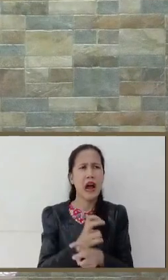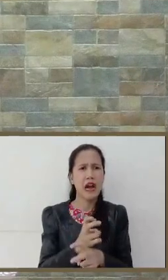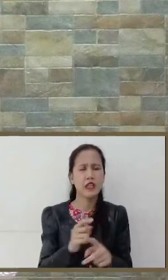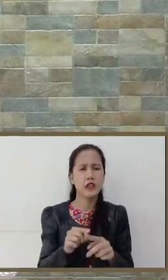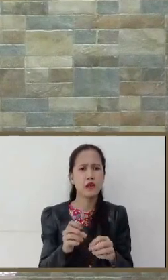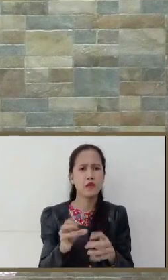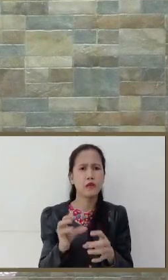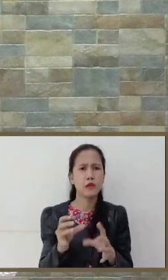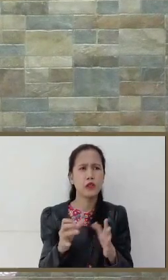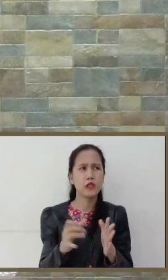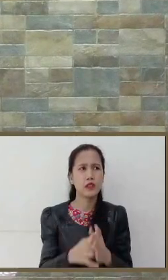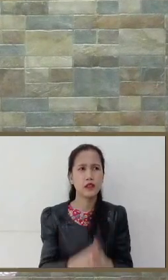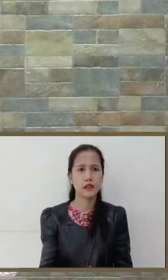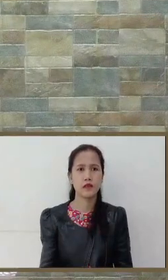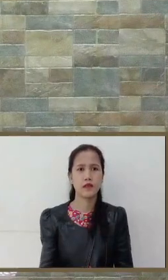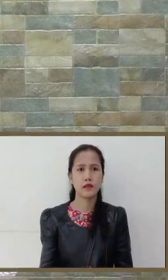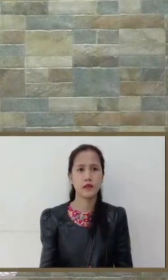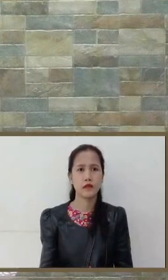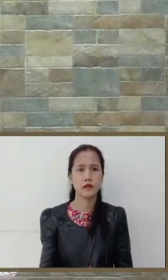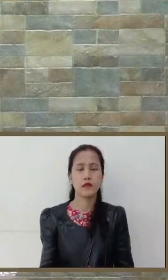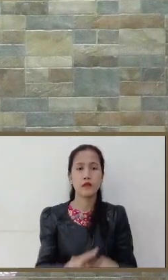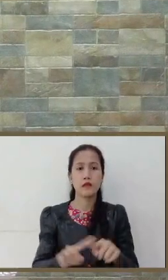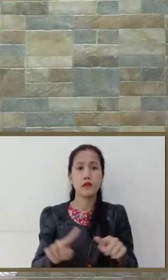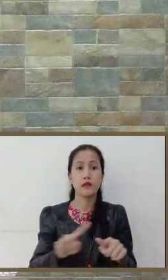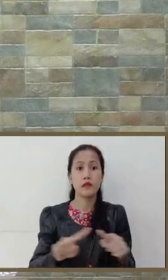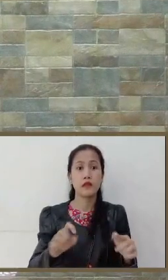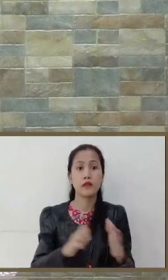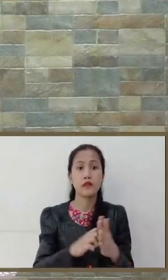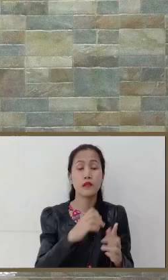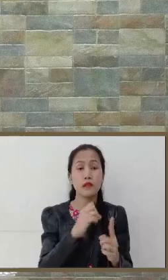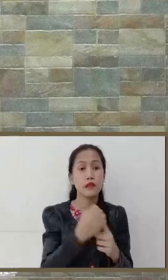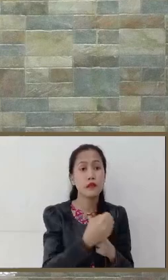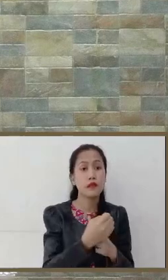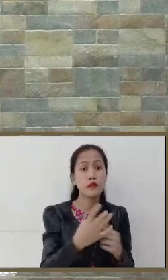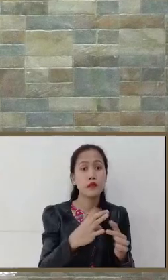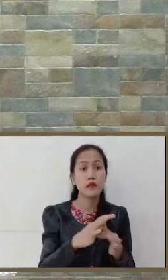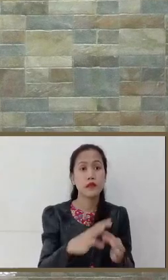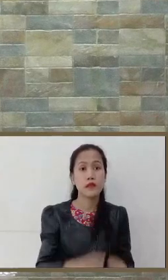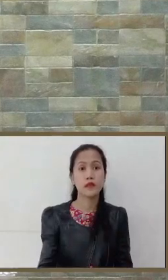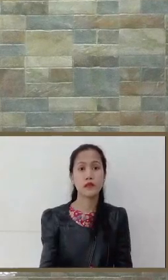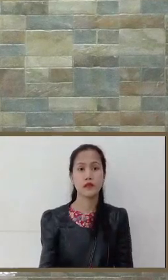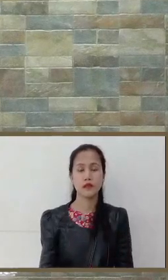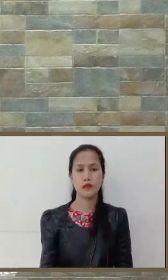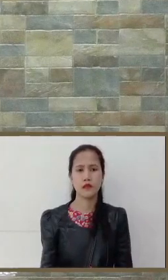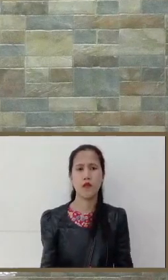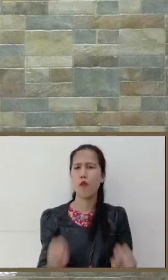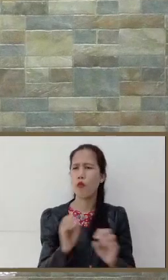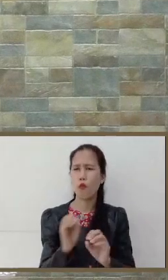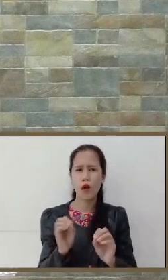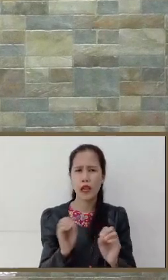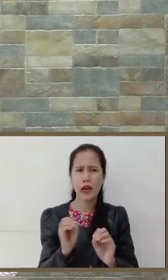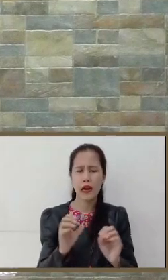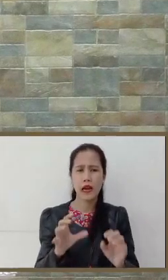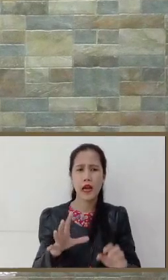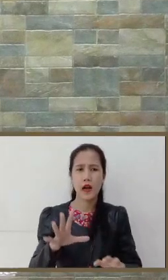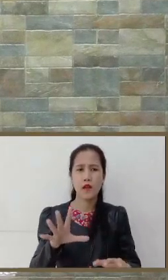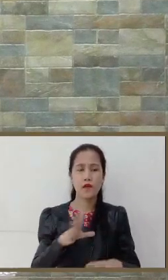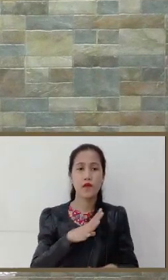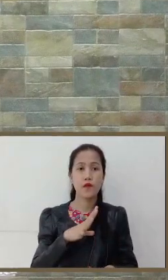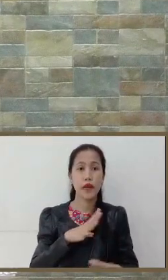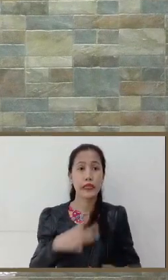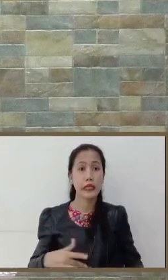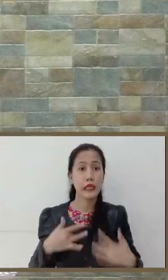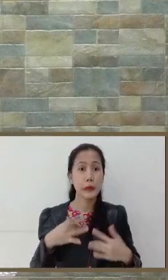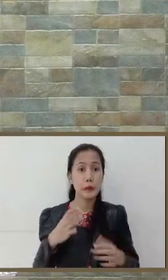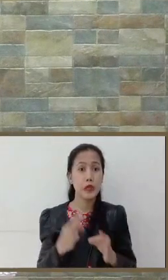iba't ibang attitude yan. Iba't ibang kalagayan niyo sa buhay. Kung yan ang paglilingkuran ng ating mahal na pastor, walang maayos na buhay po sa atin. Pero salamat sa kadela ng